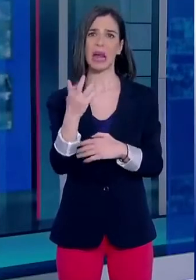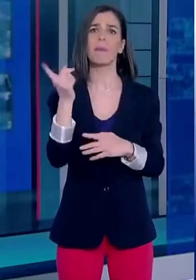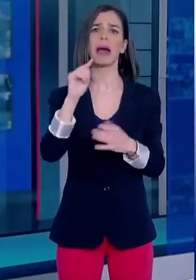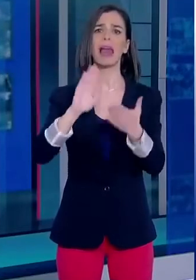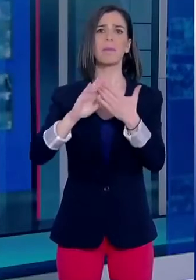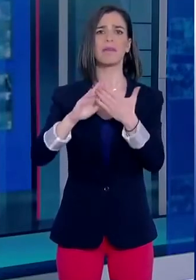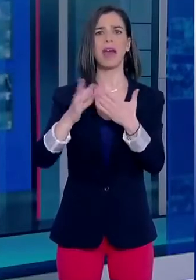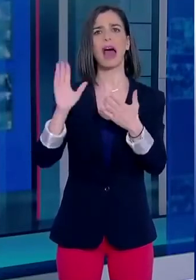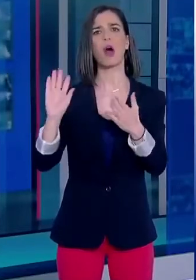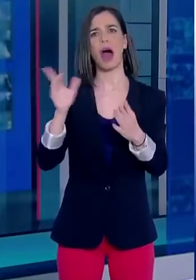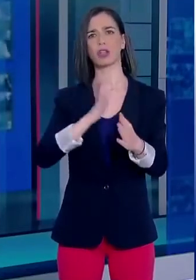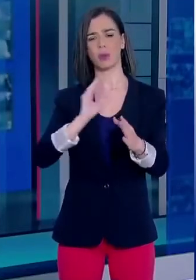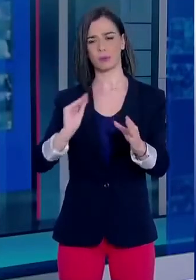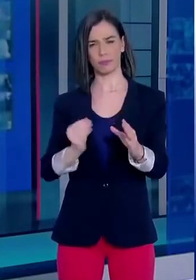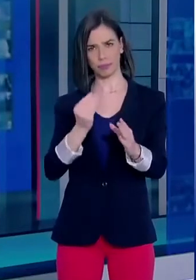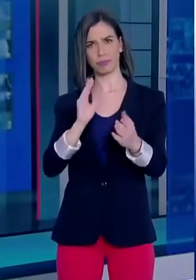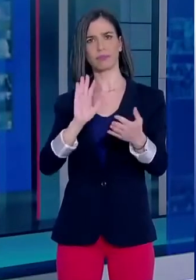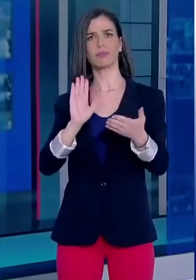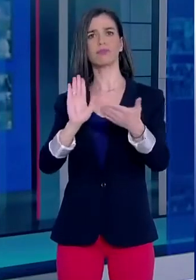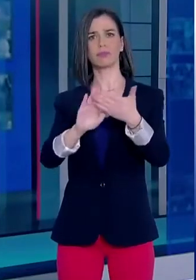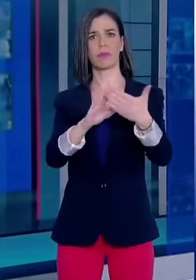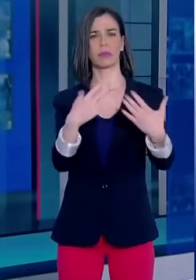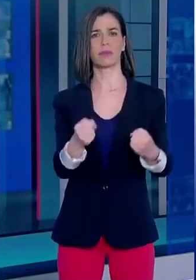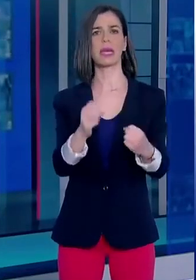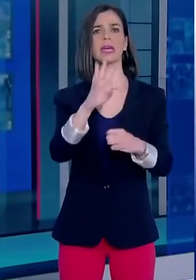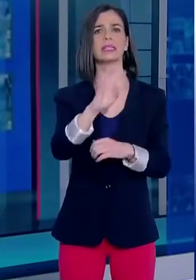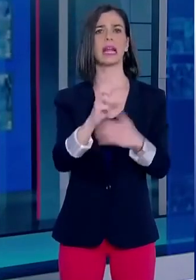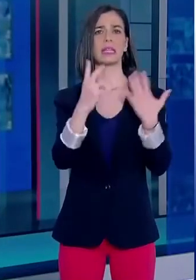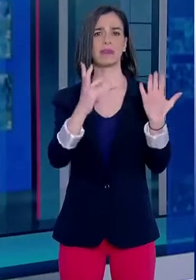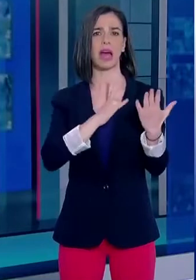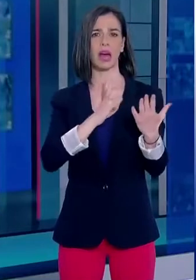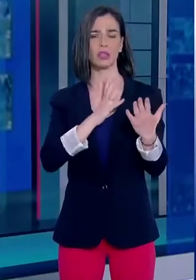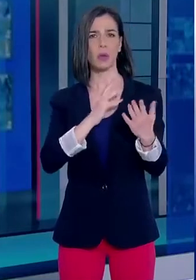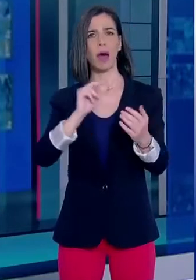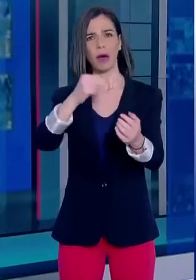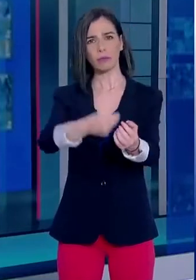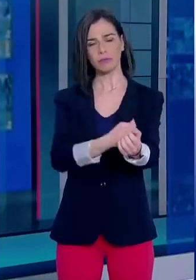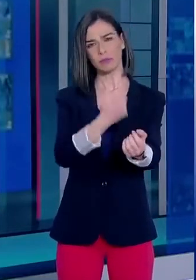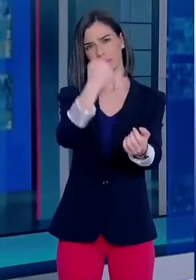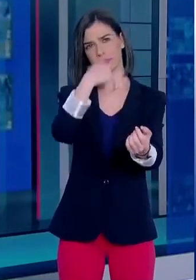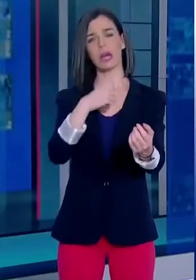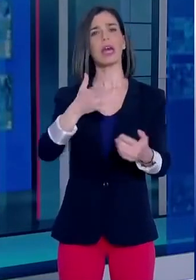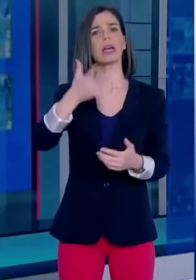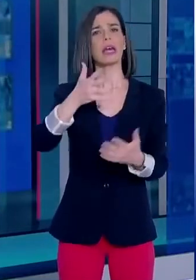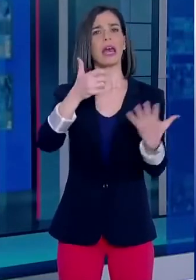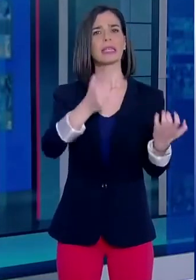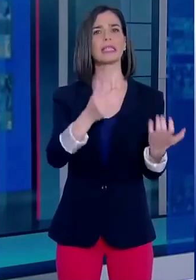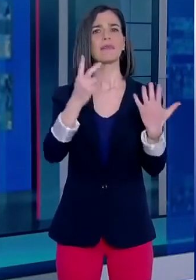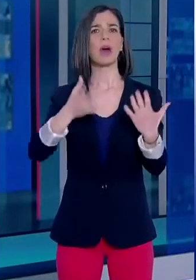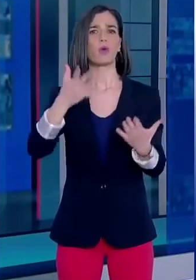κρούσμα. 47 συμπολίτες μας νοσηλεύονται διασωληνωμένοι. Η διάμεση ηλικία τους είναι 67 ετών.